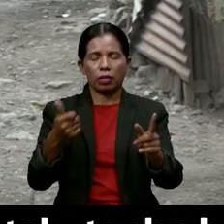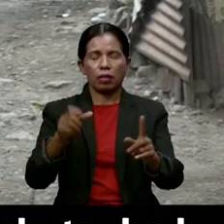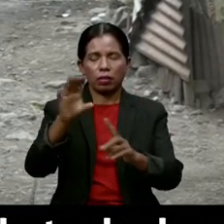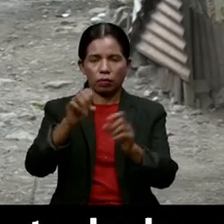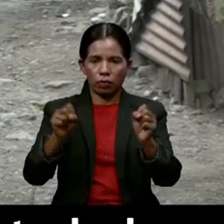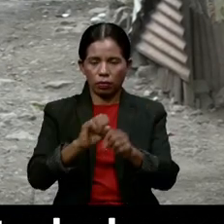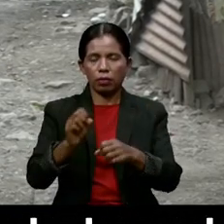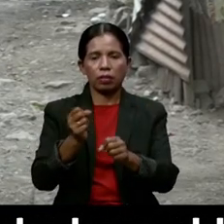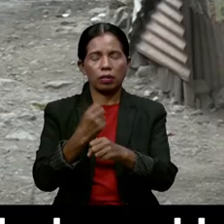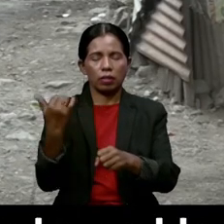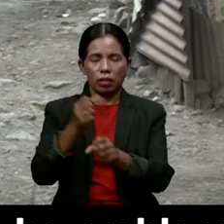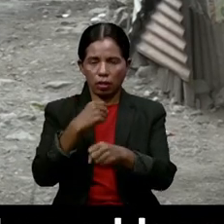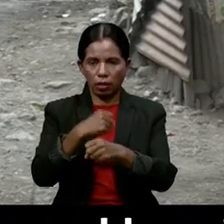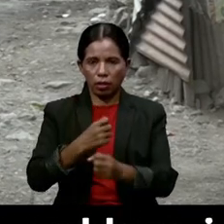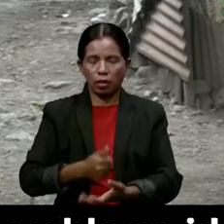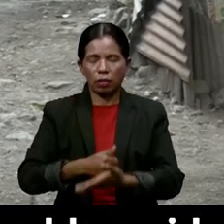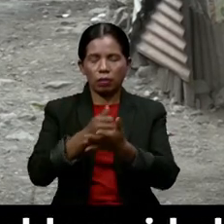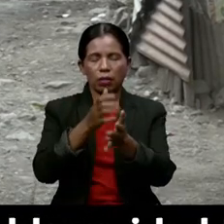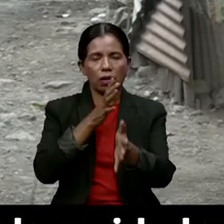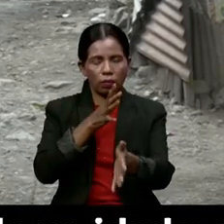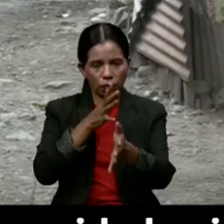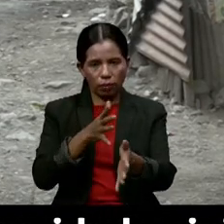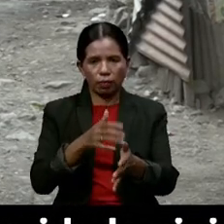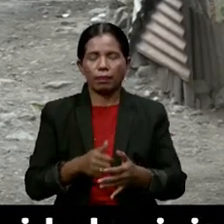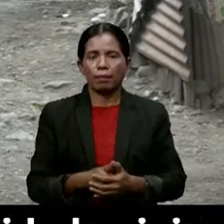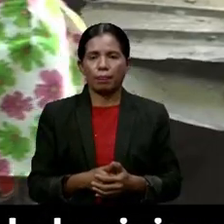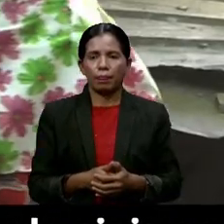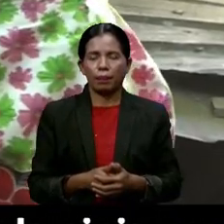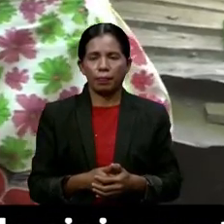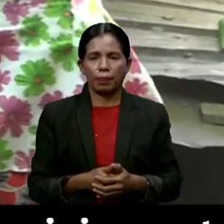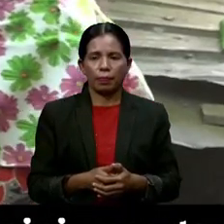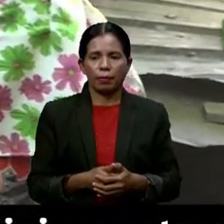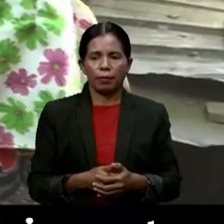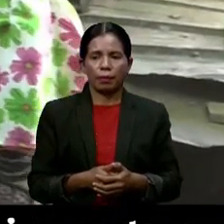sehalo, huri tulun abu feto esperansa.